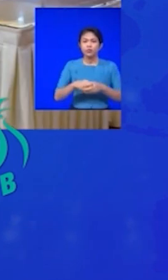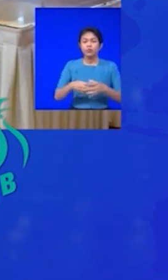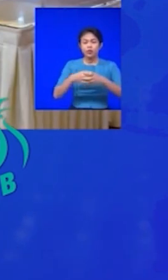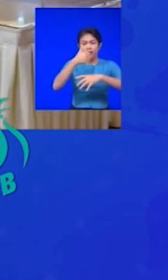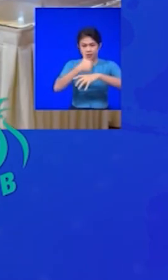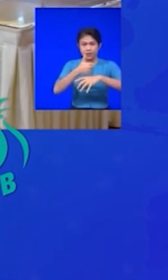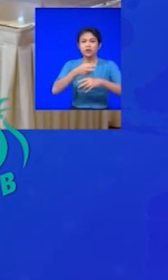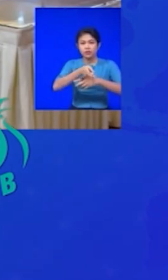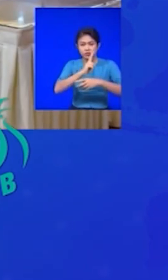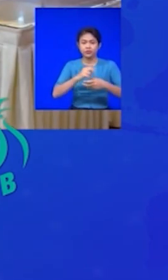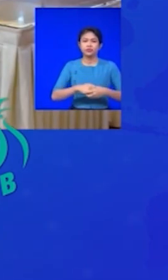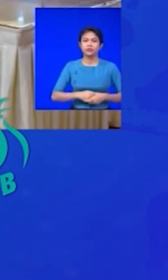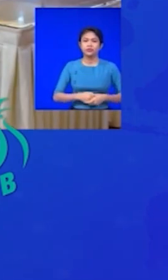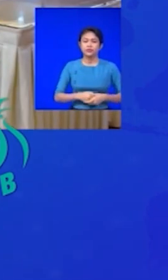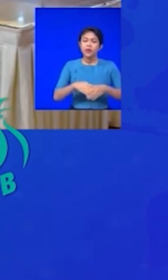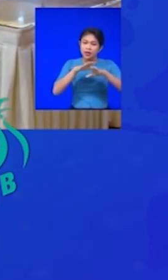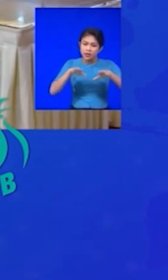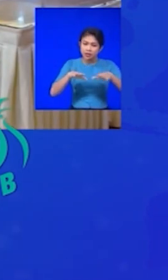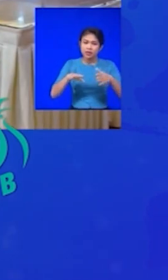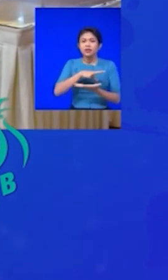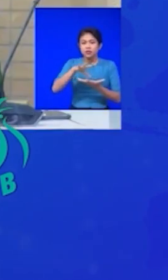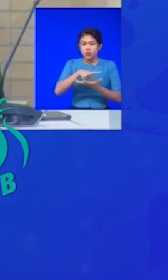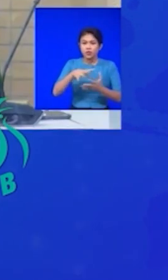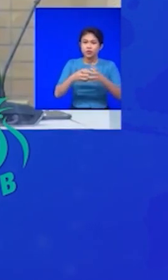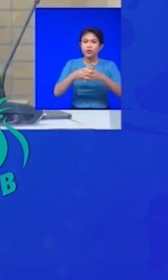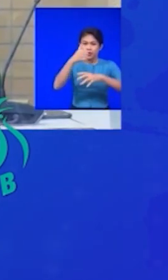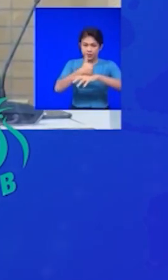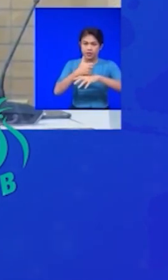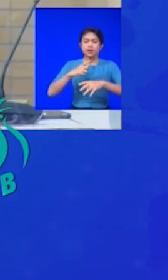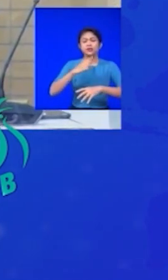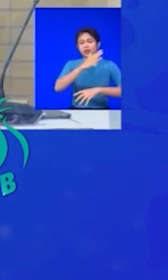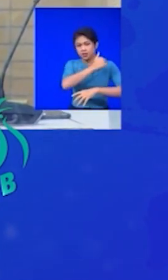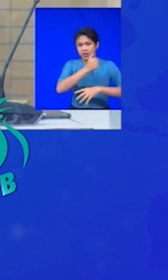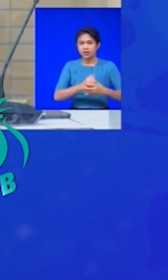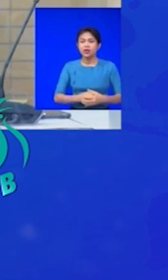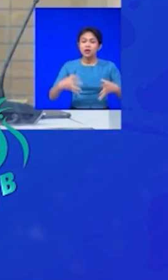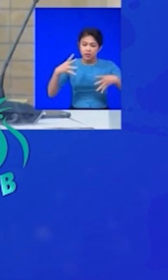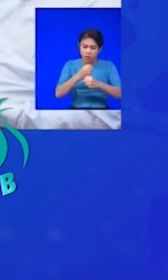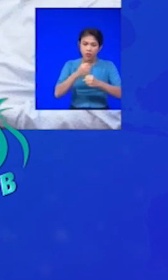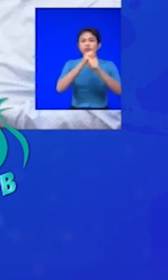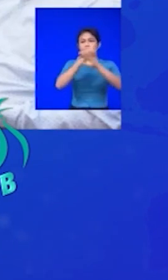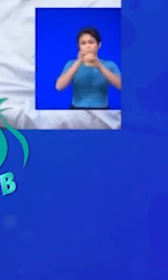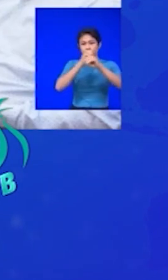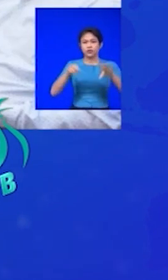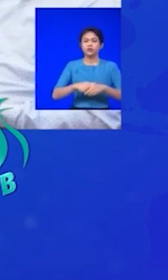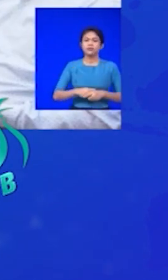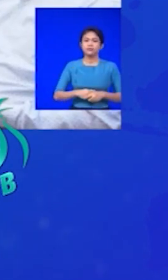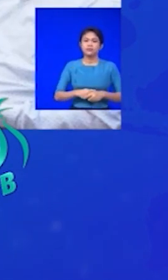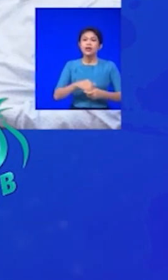တ်သက်ပြီးမှတို့ဒီရှင်းလင်းတဲ့ဥစ္စာတွေလည်းကျွန်တော်တို့အနေနဲ့ဒီကျွန်တော်တို့ဒီအဓိကတော့နားထောင်ယူပါပဲနော်အဲ့လိုပဲ